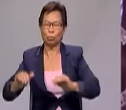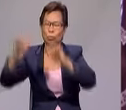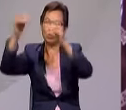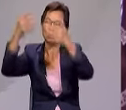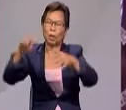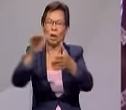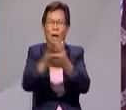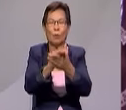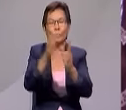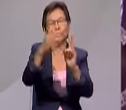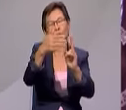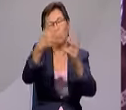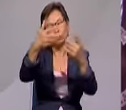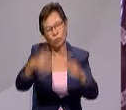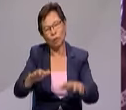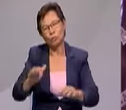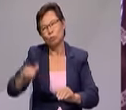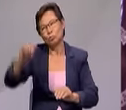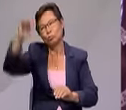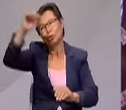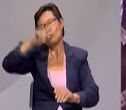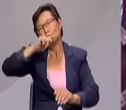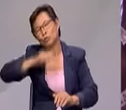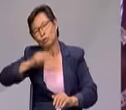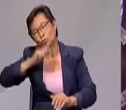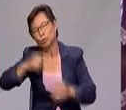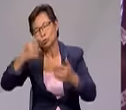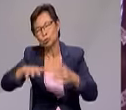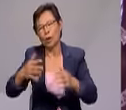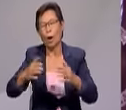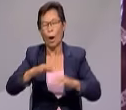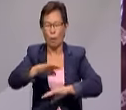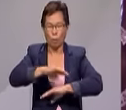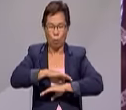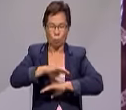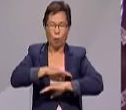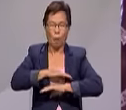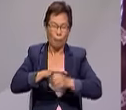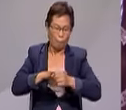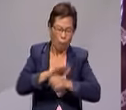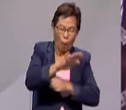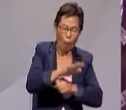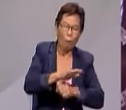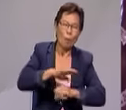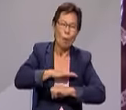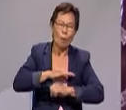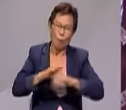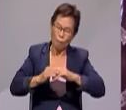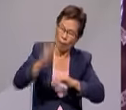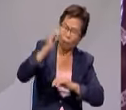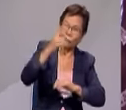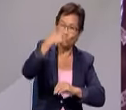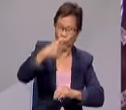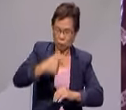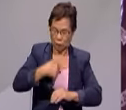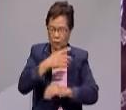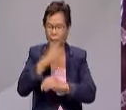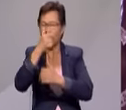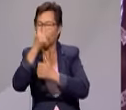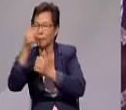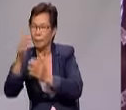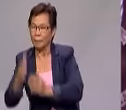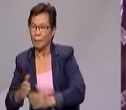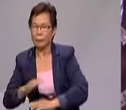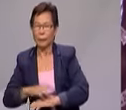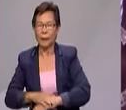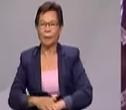dah berkahwin bagai. So kita nak cuba memberikan satu kepuasan maksimum untuk diri sendiri dan juga peminat